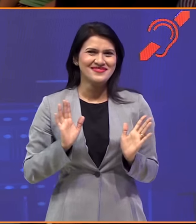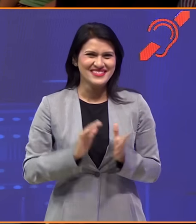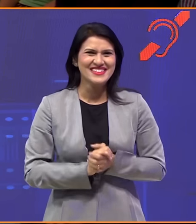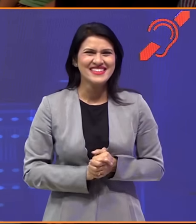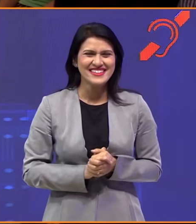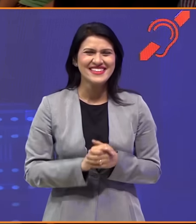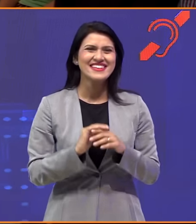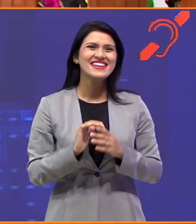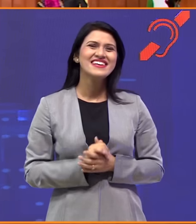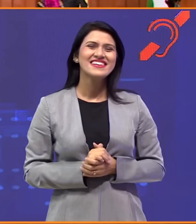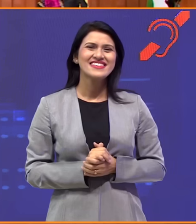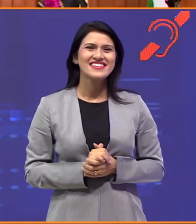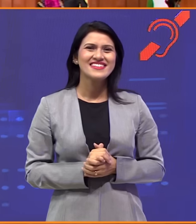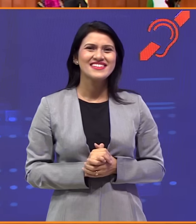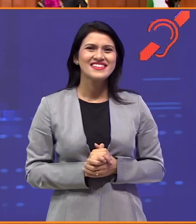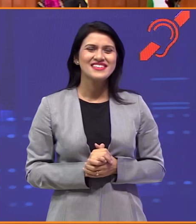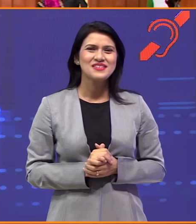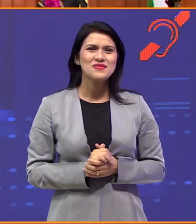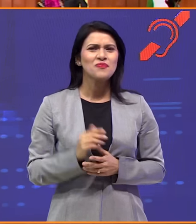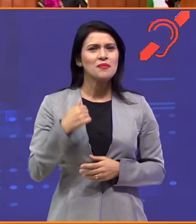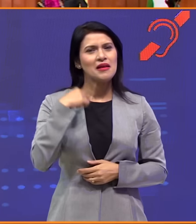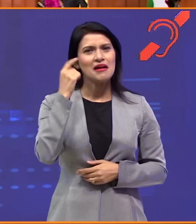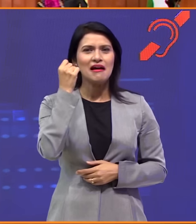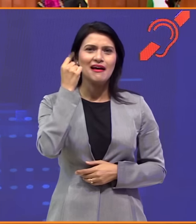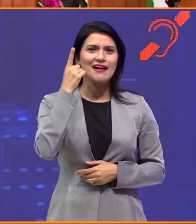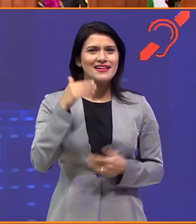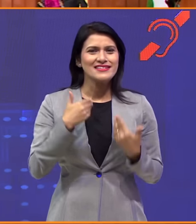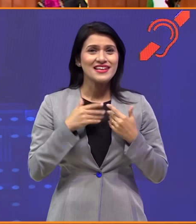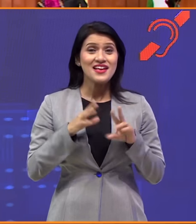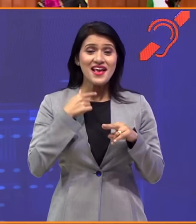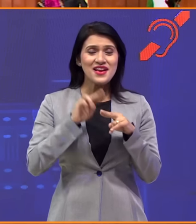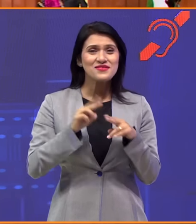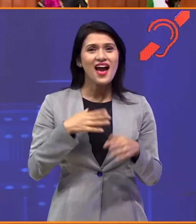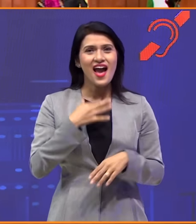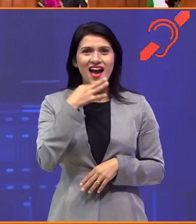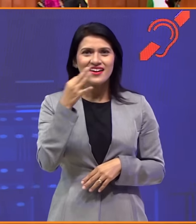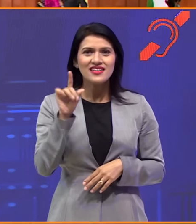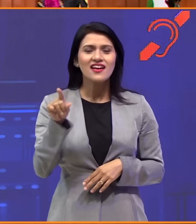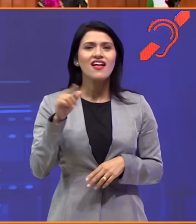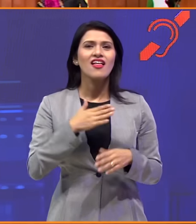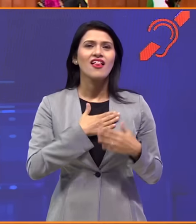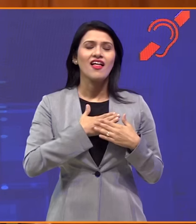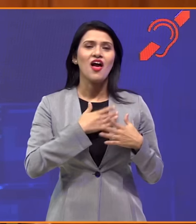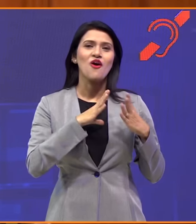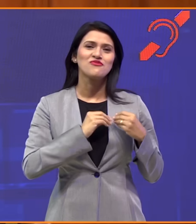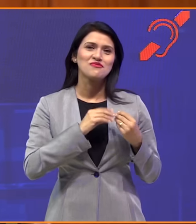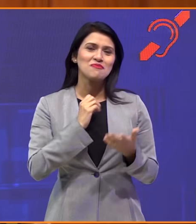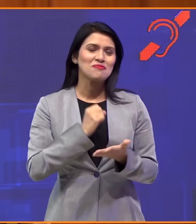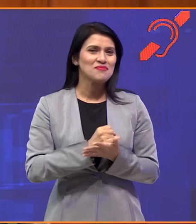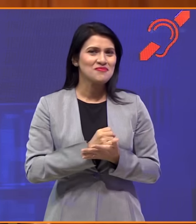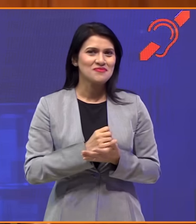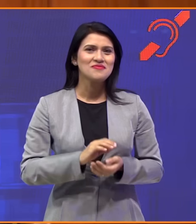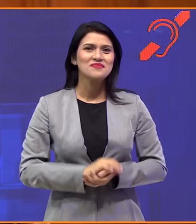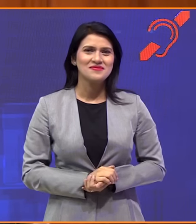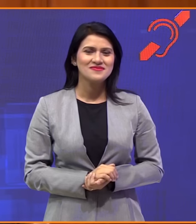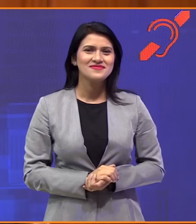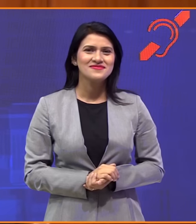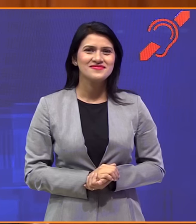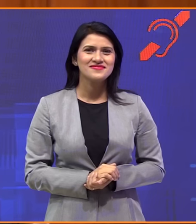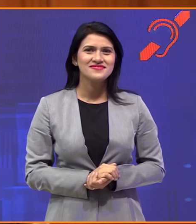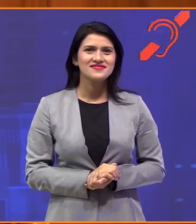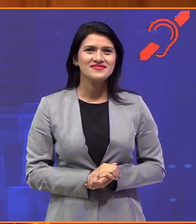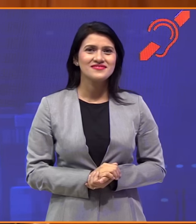कर तो मैं समझ गया था कि अगर इनको बोला मैंने तो पहले तो दिल का दौरा पड़ेगा उसके बाद